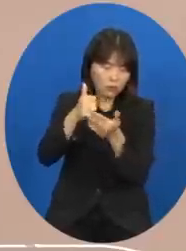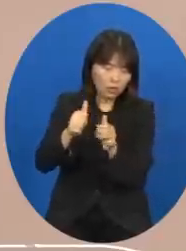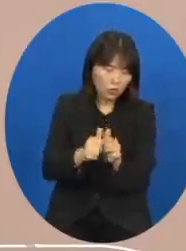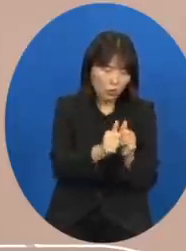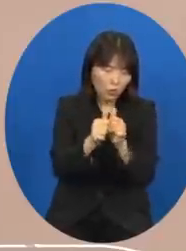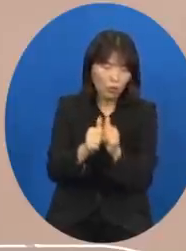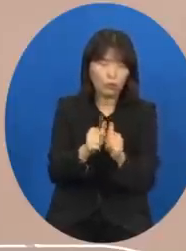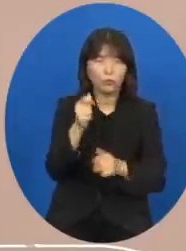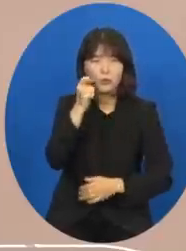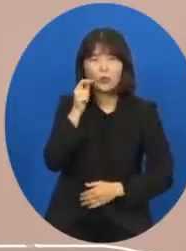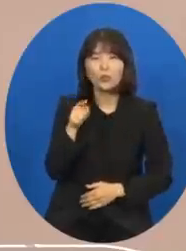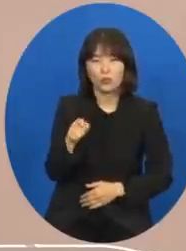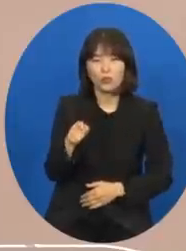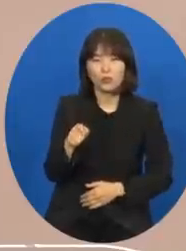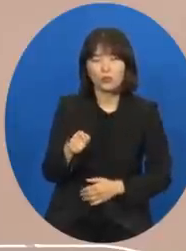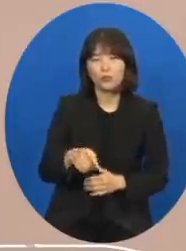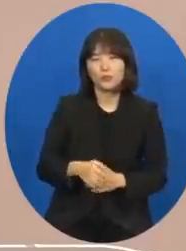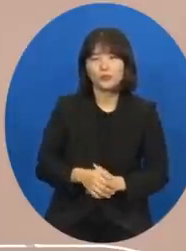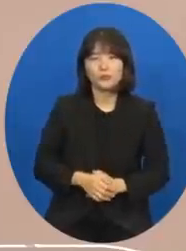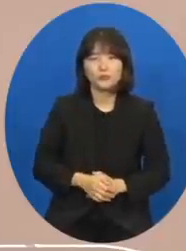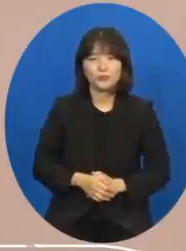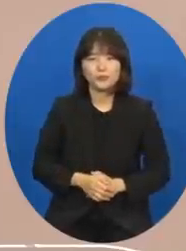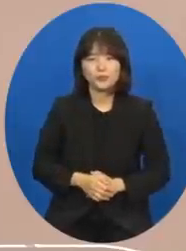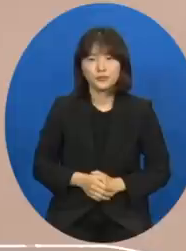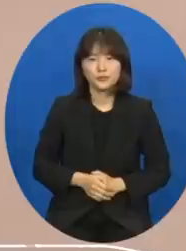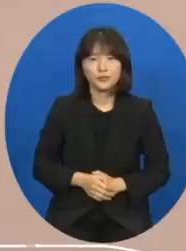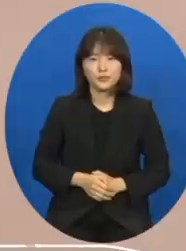있지 못하기 때문이에요.